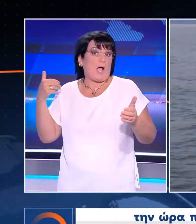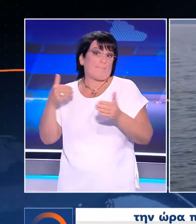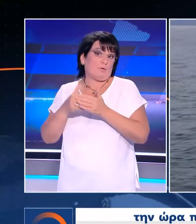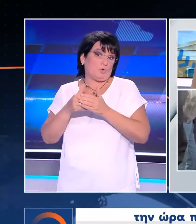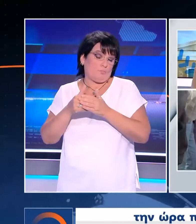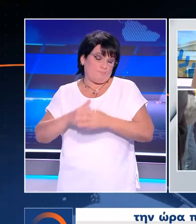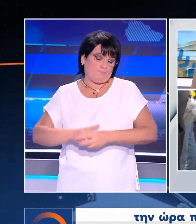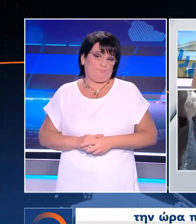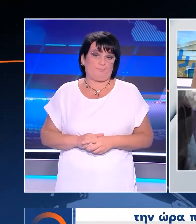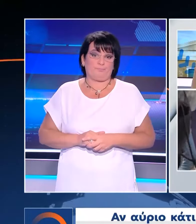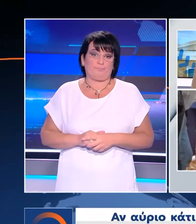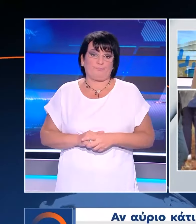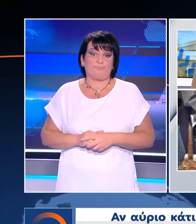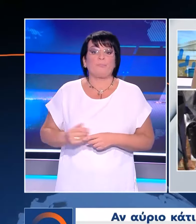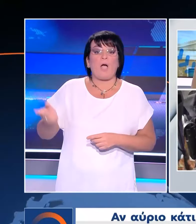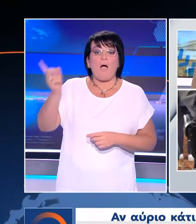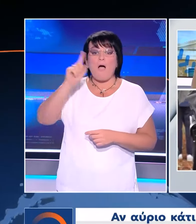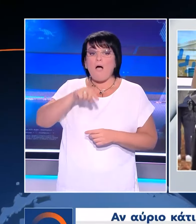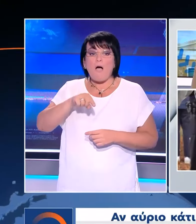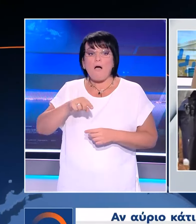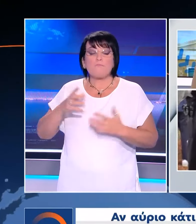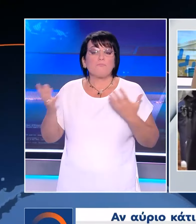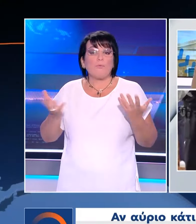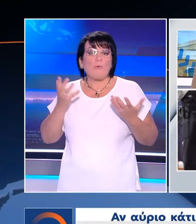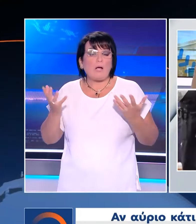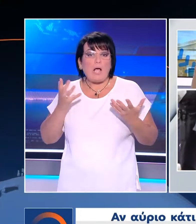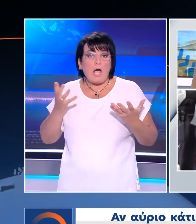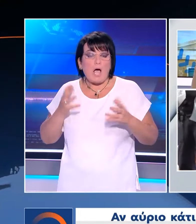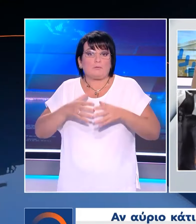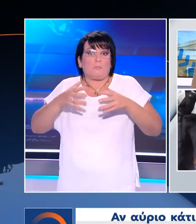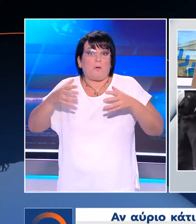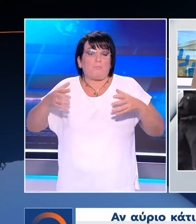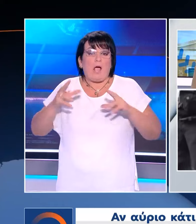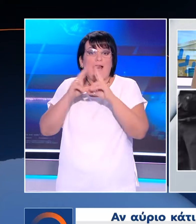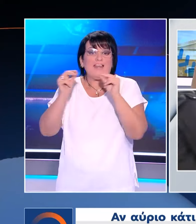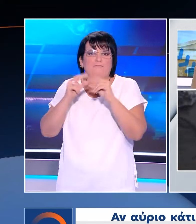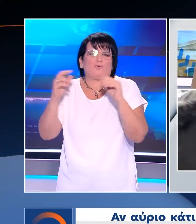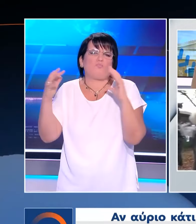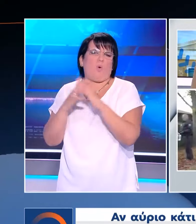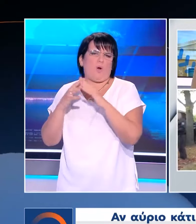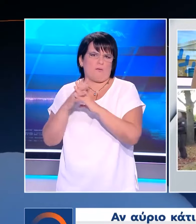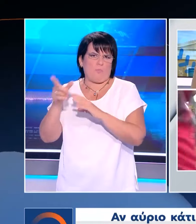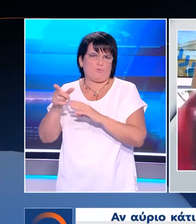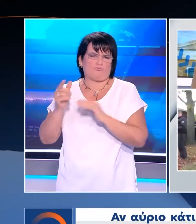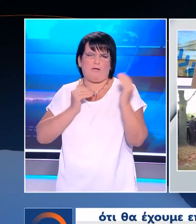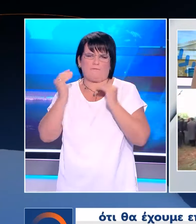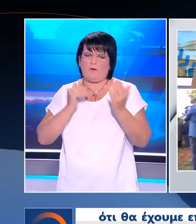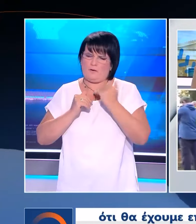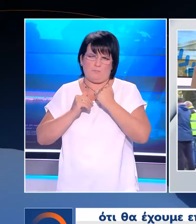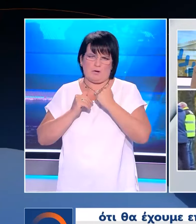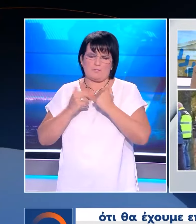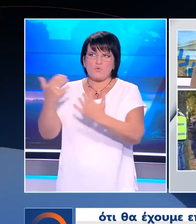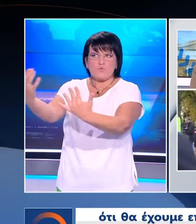ττου έτους αν αύριο κάτι οδηγήσει σε δραματική κλιμάκωση στο λίβανο μην έχετε καμία αμφιβολία ότι θα έχουμε